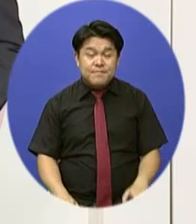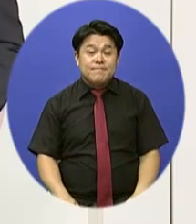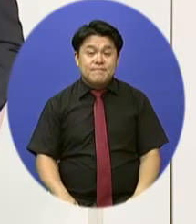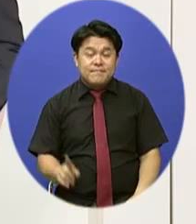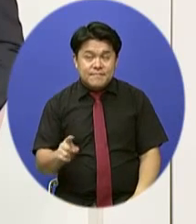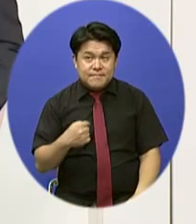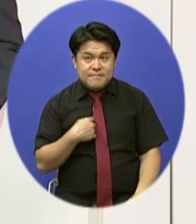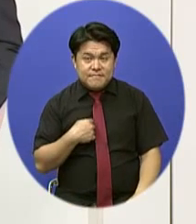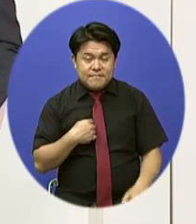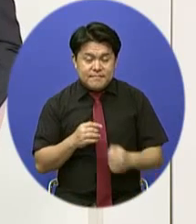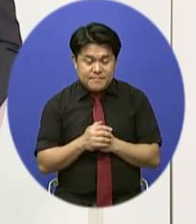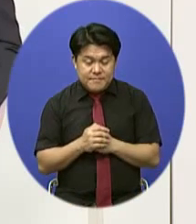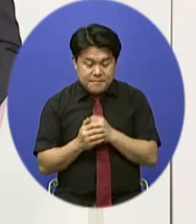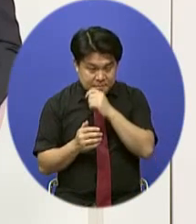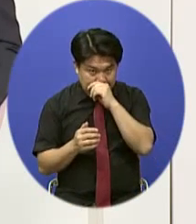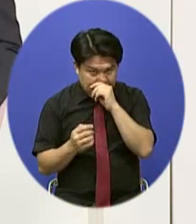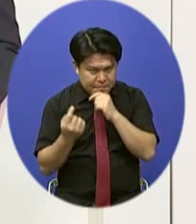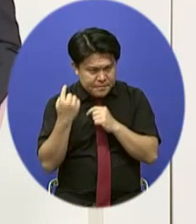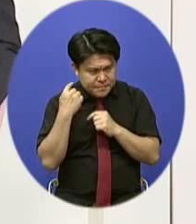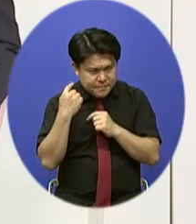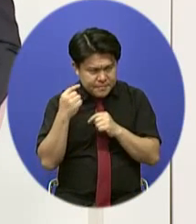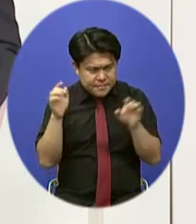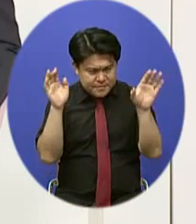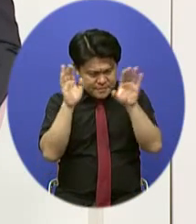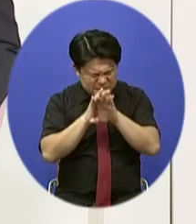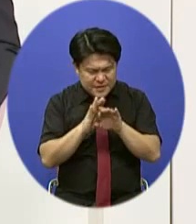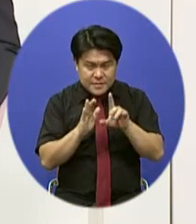이제 어제 밤에